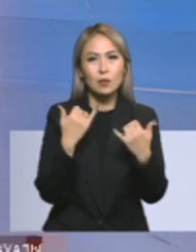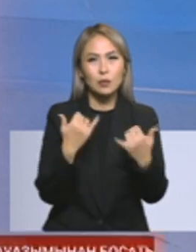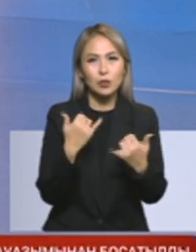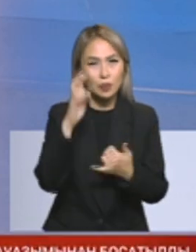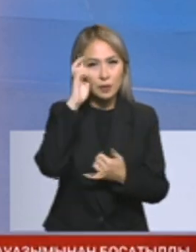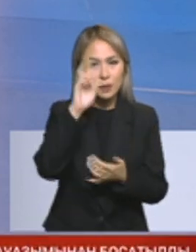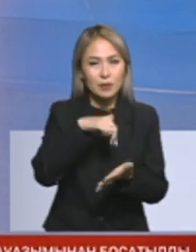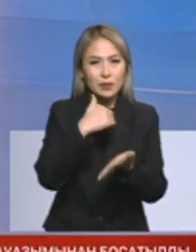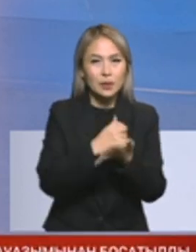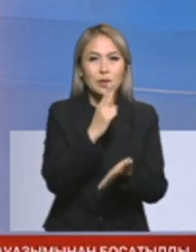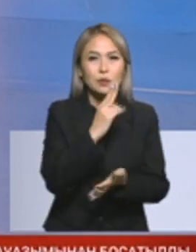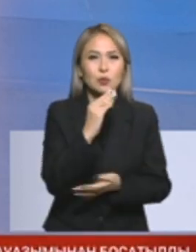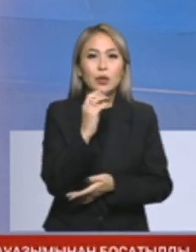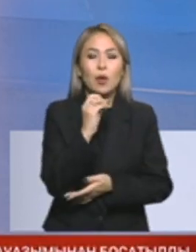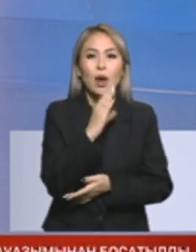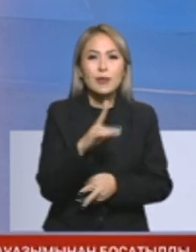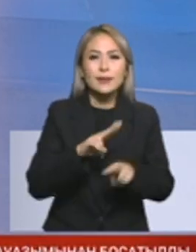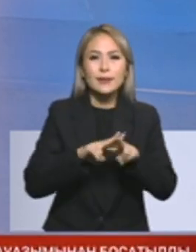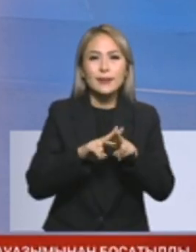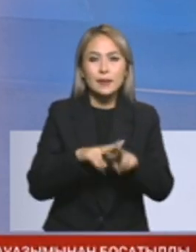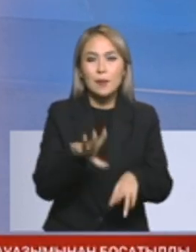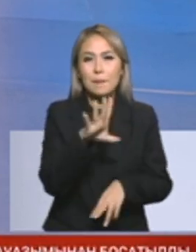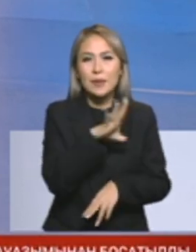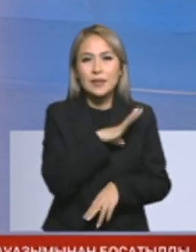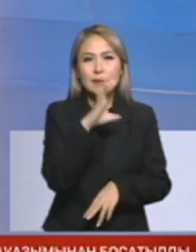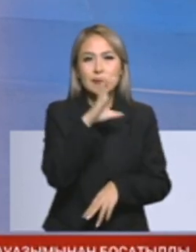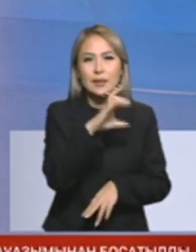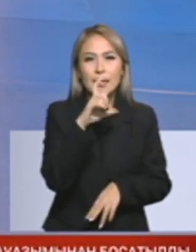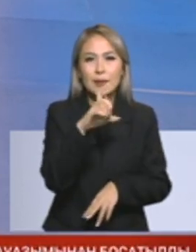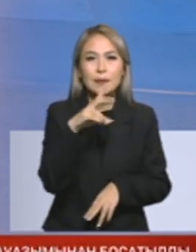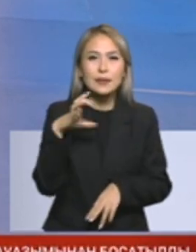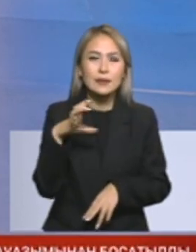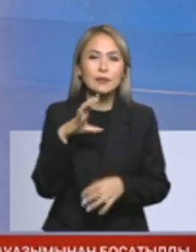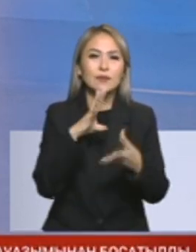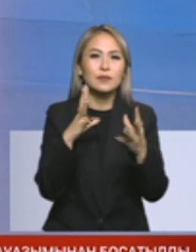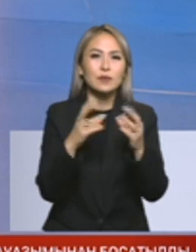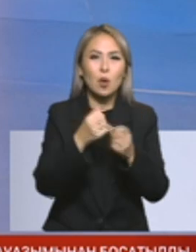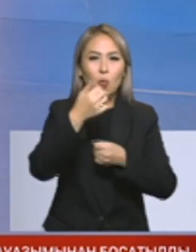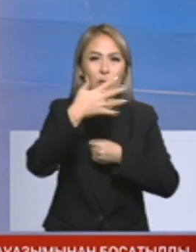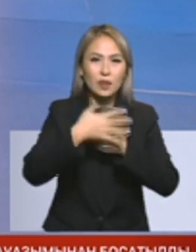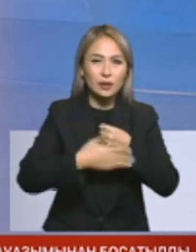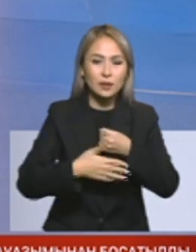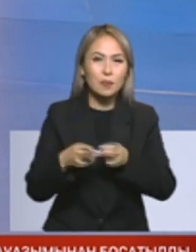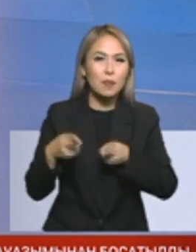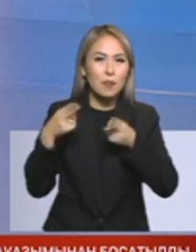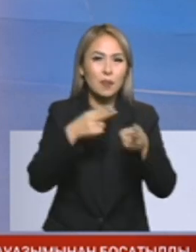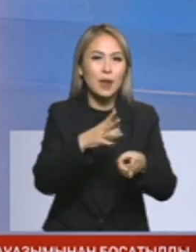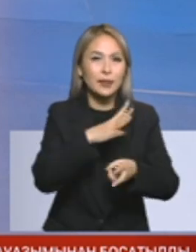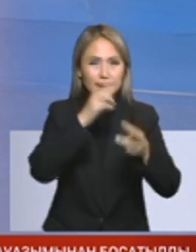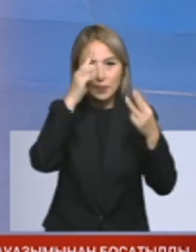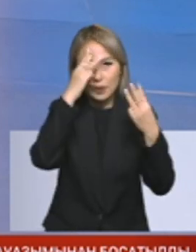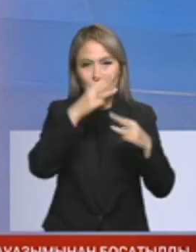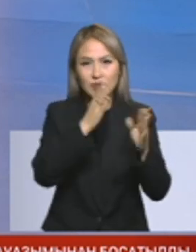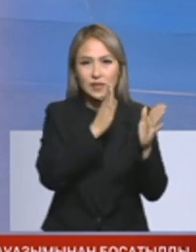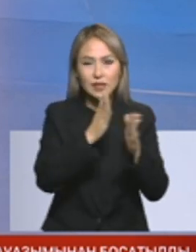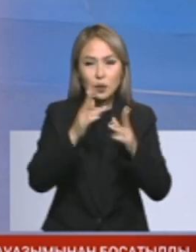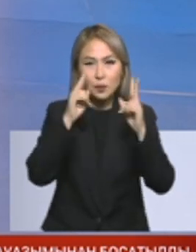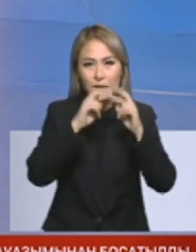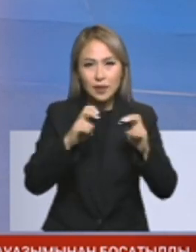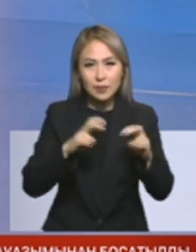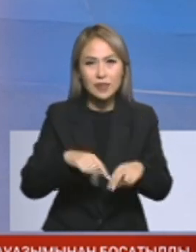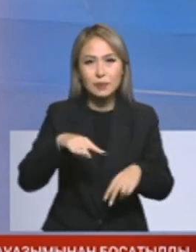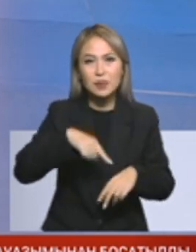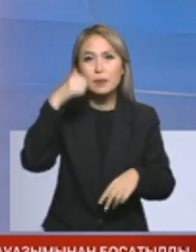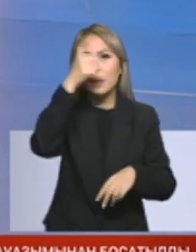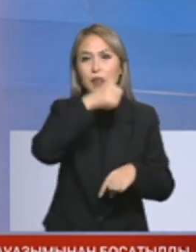Бүгін мемлекет басшысы Қасым Жомарт Тоқаев Астанадағы санитариялық-эпидемиологиялық орта сараптама орталығына барды. Заманауи зерттеу мекемесі